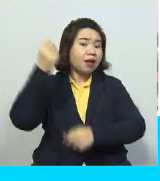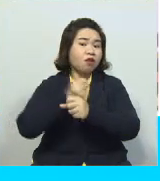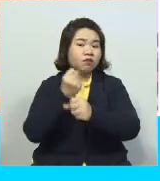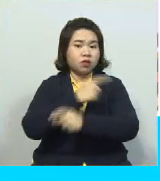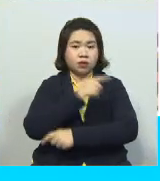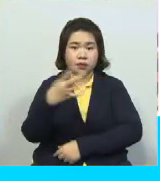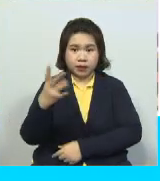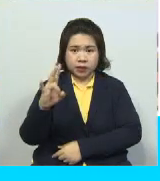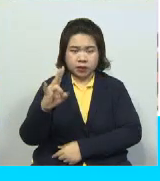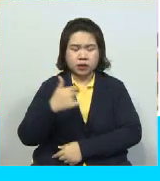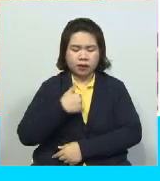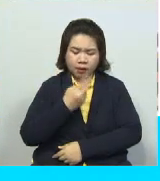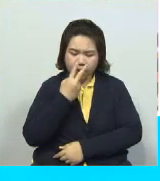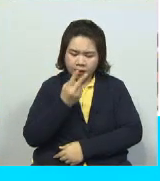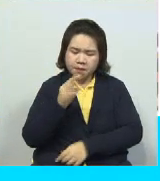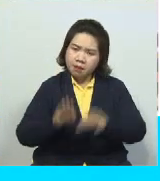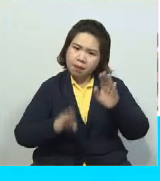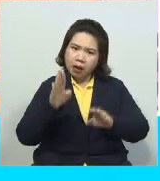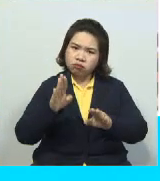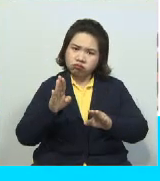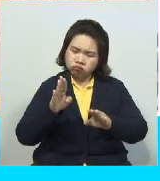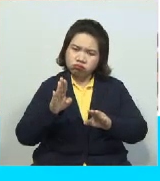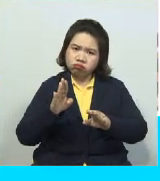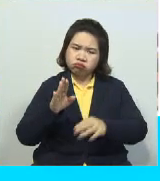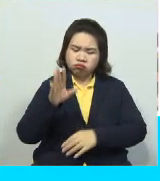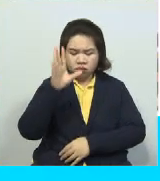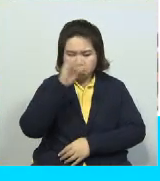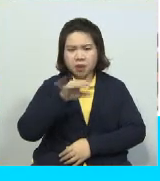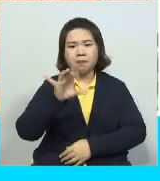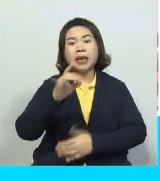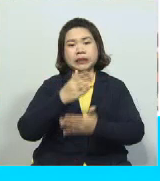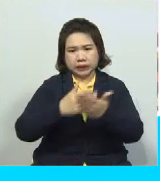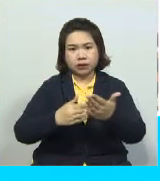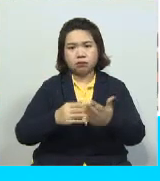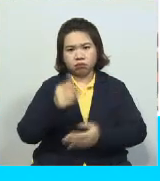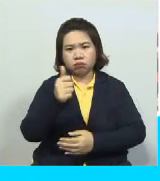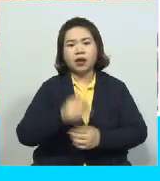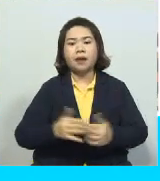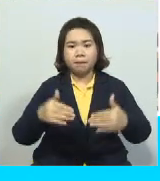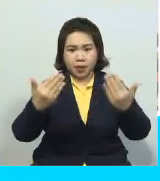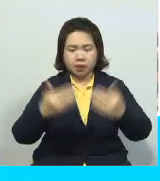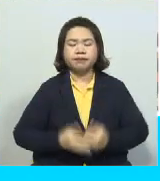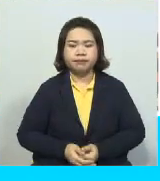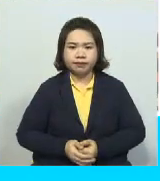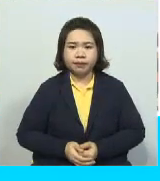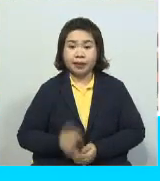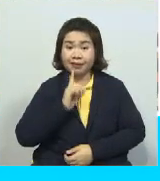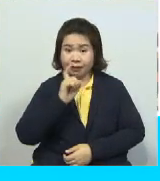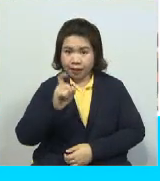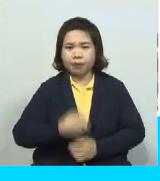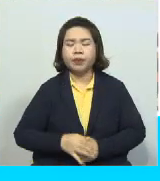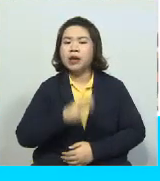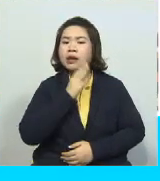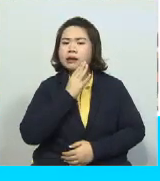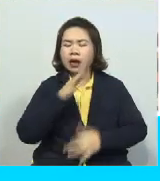17เราพบว่าก็ประมาณ20นาฬิกา30นาทีครับ ครับแต่ถ้าเกิดในช่วงก่อนที่จะมีการเปิดการจราจรเนี่ยนะครับถ้